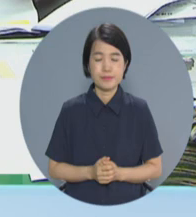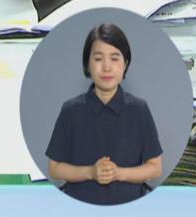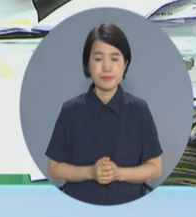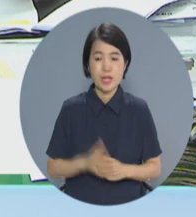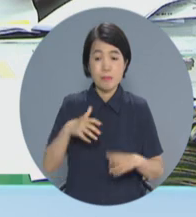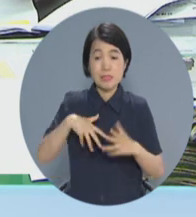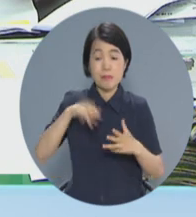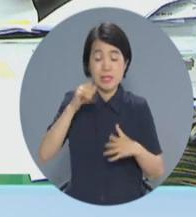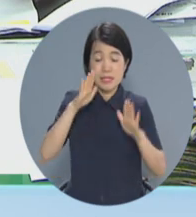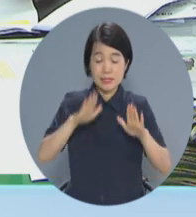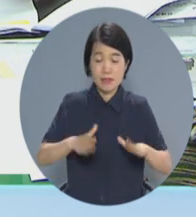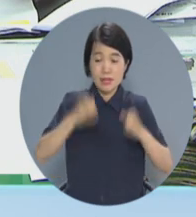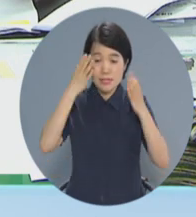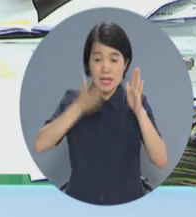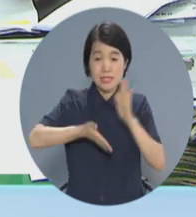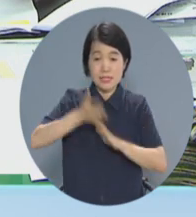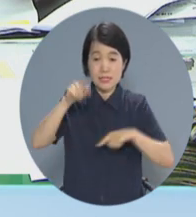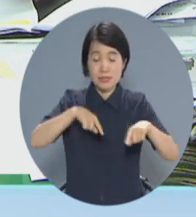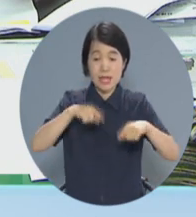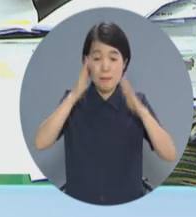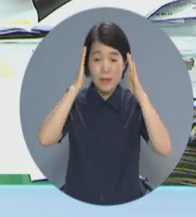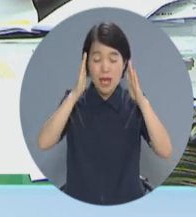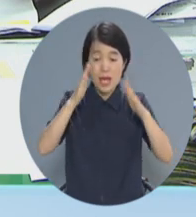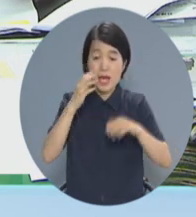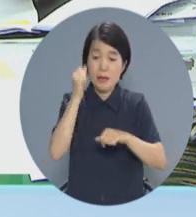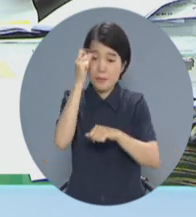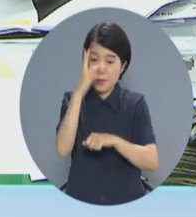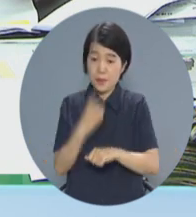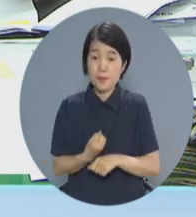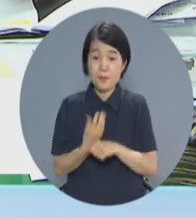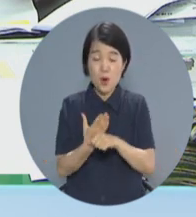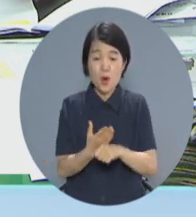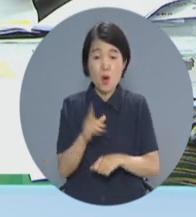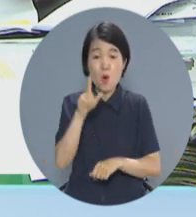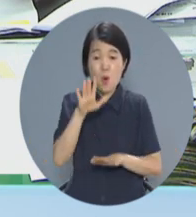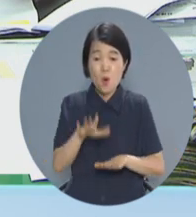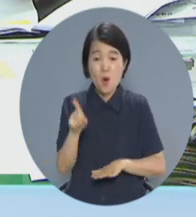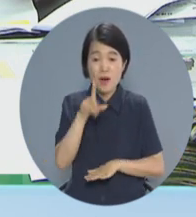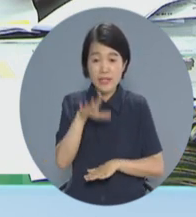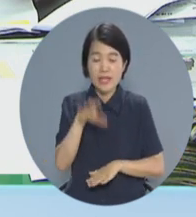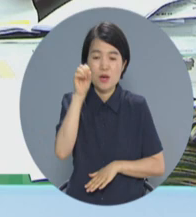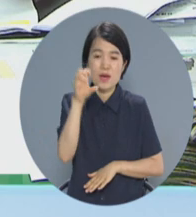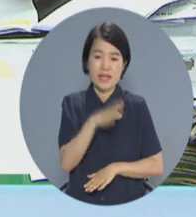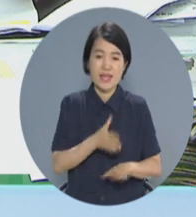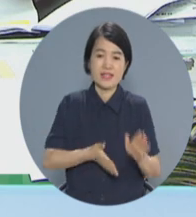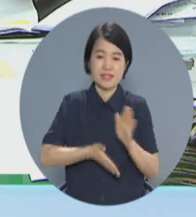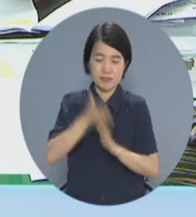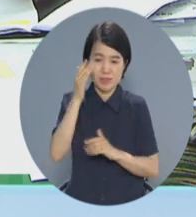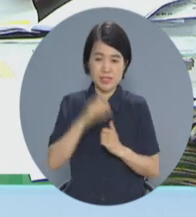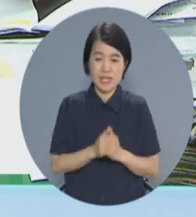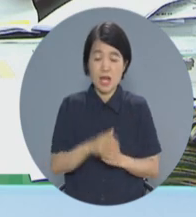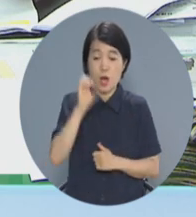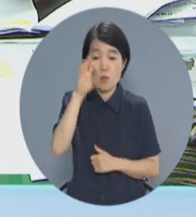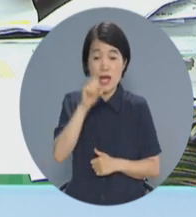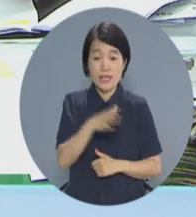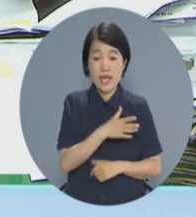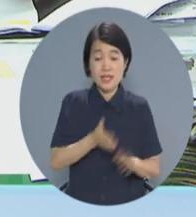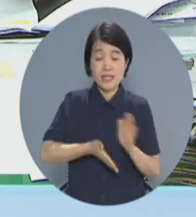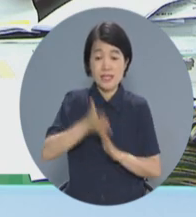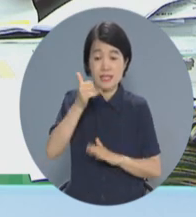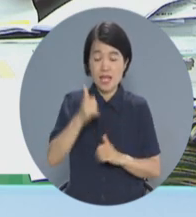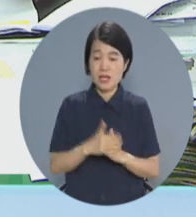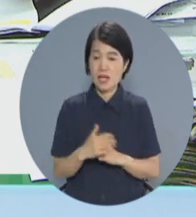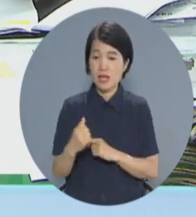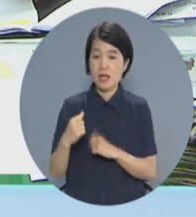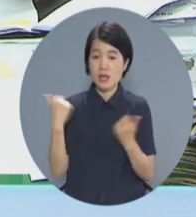민선 8기 지역의 새로운 시정 방향을 알아보는 연속 보도, 오늘은 광양시 순서입니다. 정인화 광양시장은 의회와